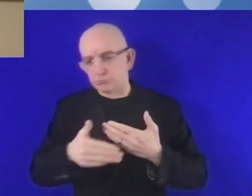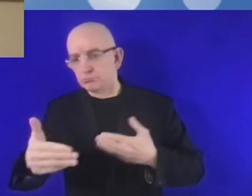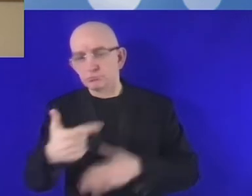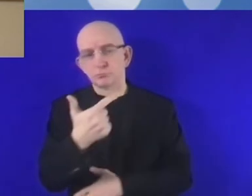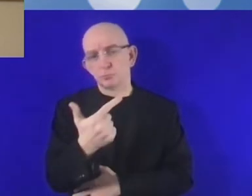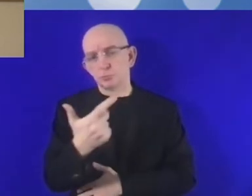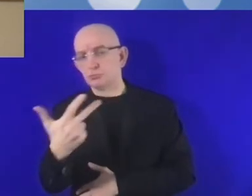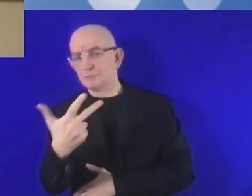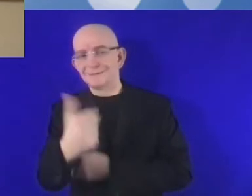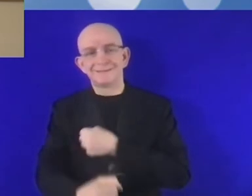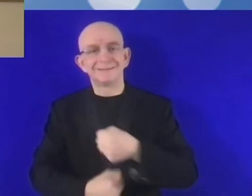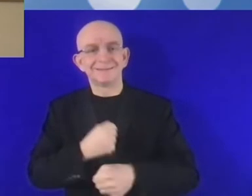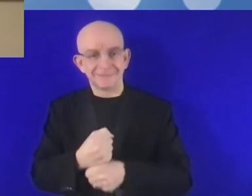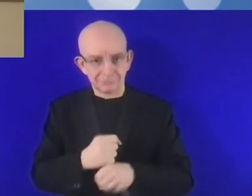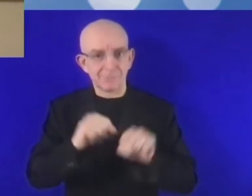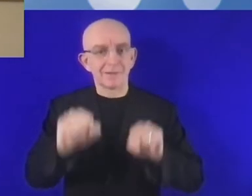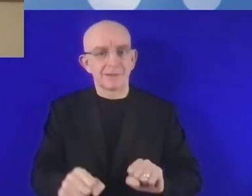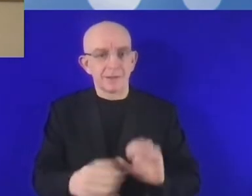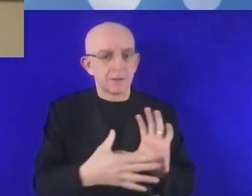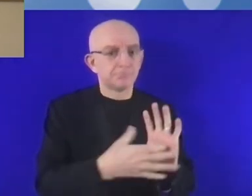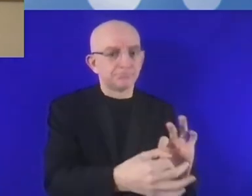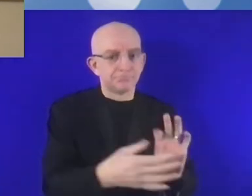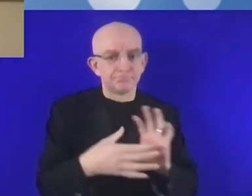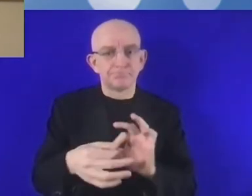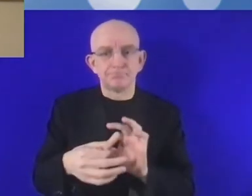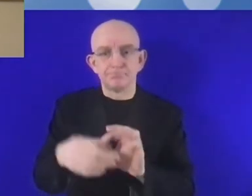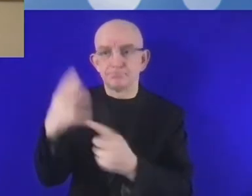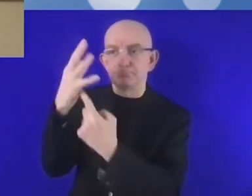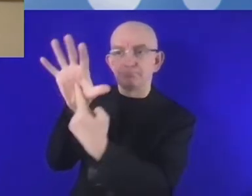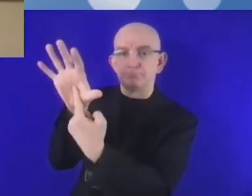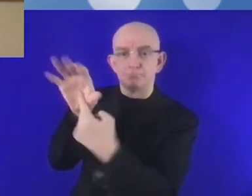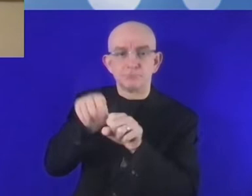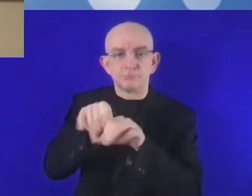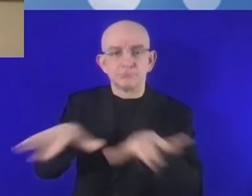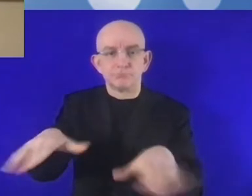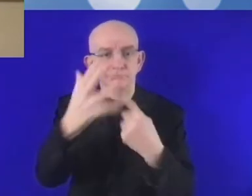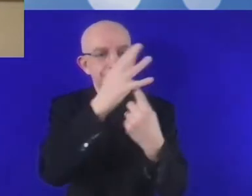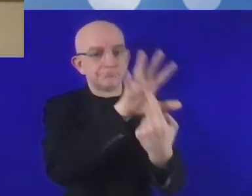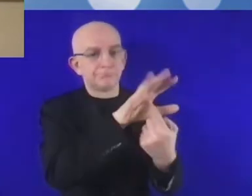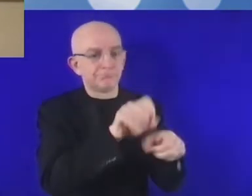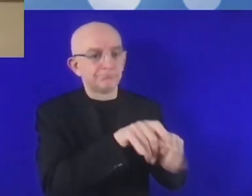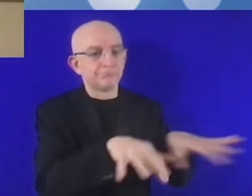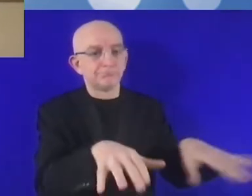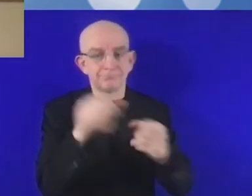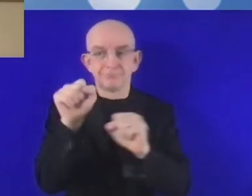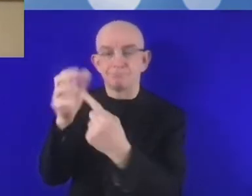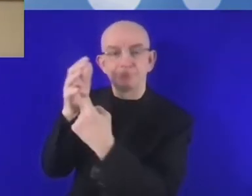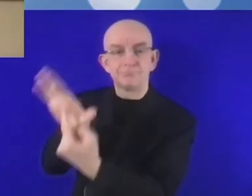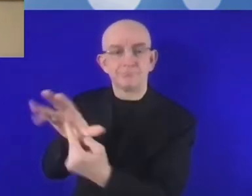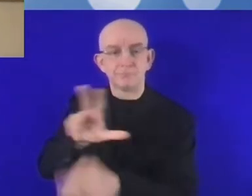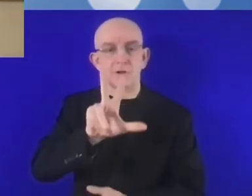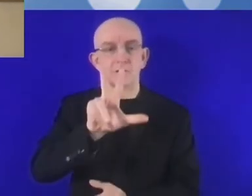التحتية للإنترنت عريض النطاق السريع. وفي